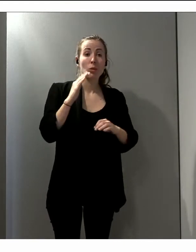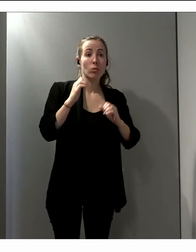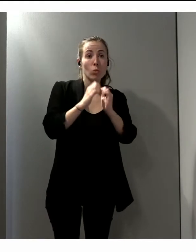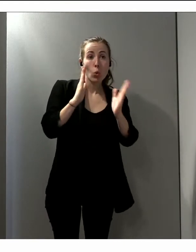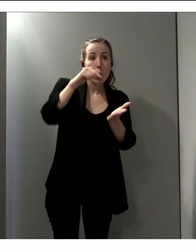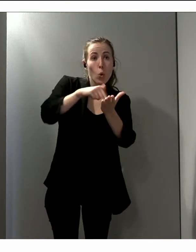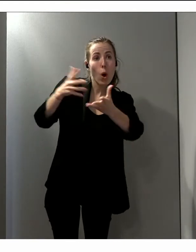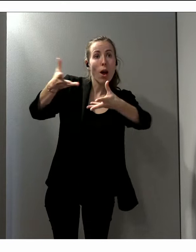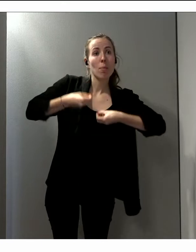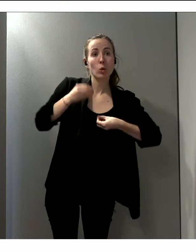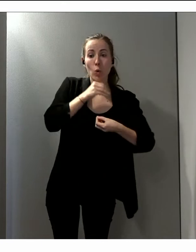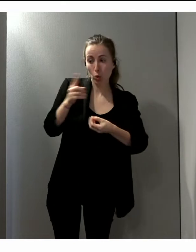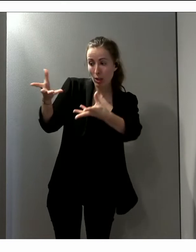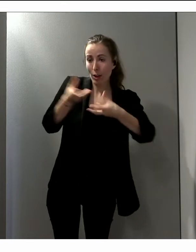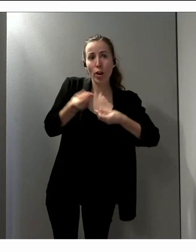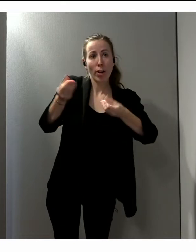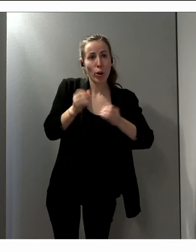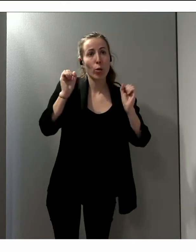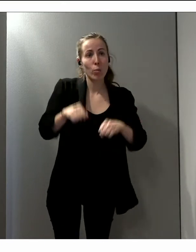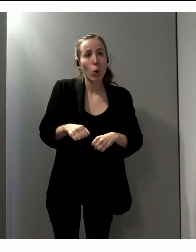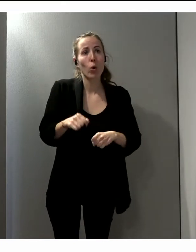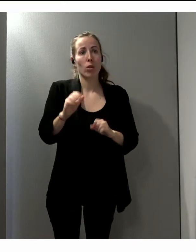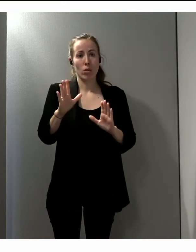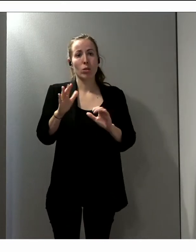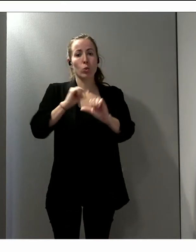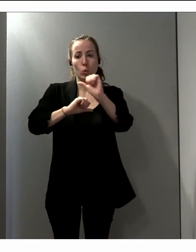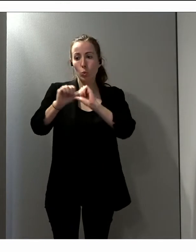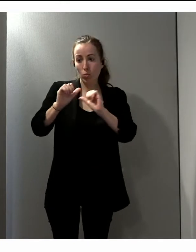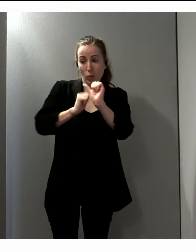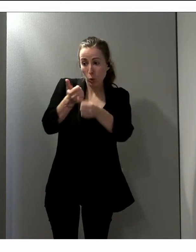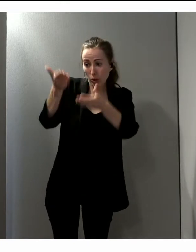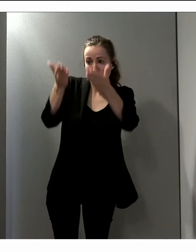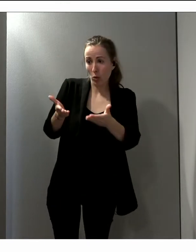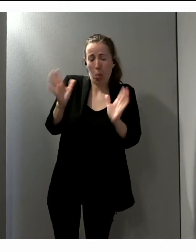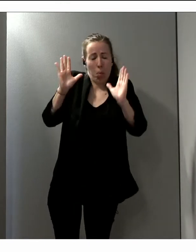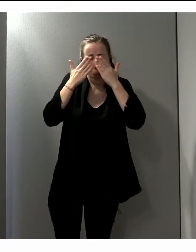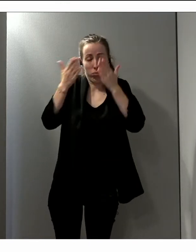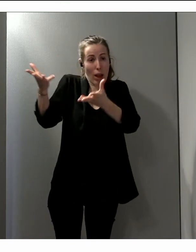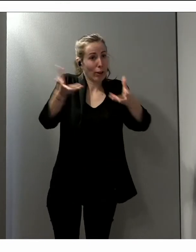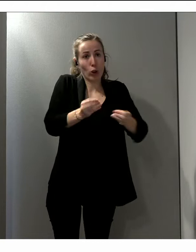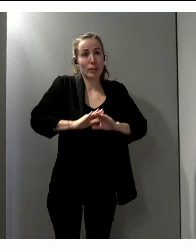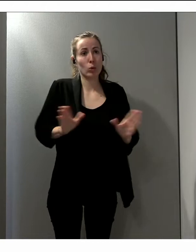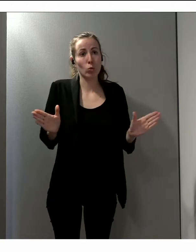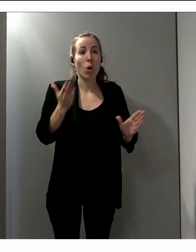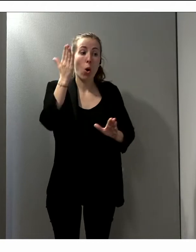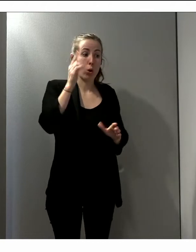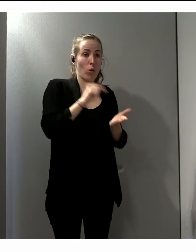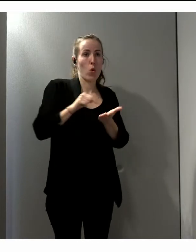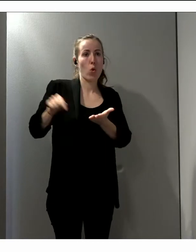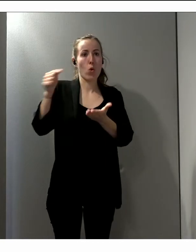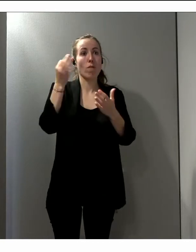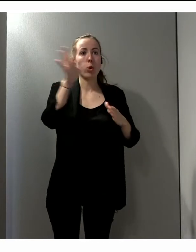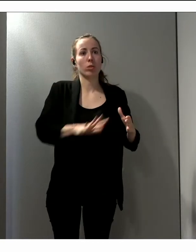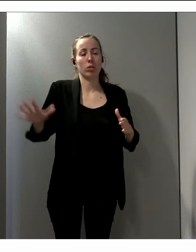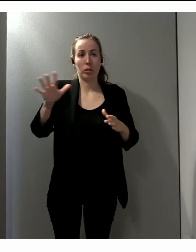sont faits régulièrement avec un principe très intéressant d'inconditionnalité de l'accueil. Et puis, il y a d'autres territoires où nous sommes très loin. Donc là, le